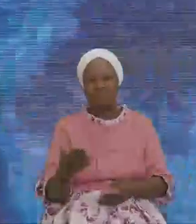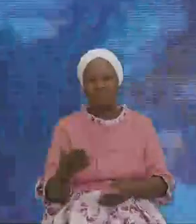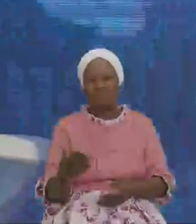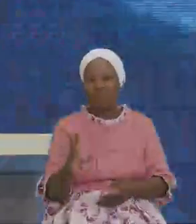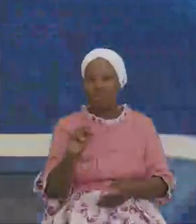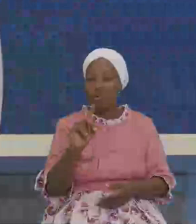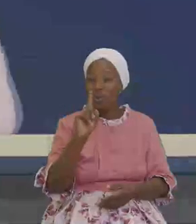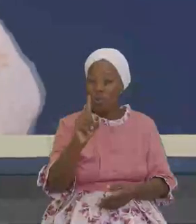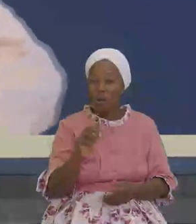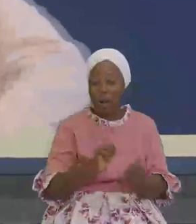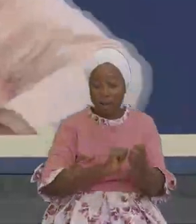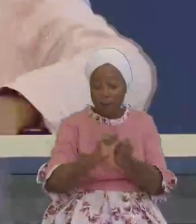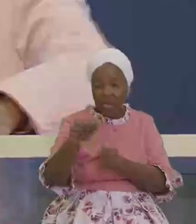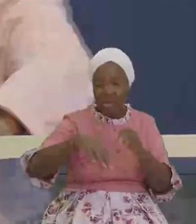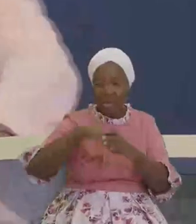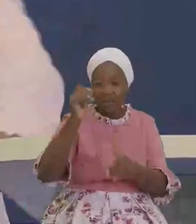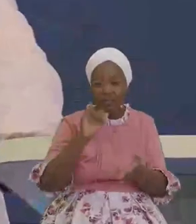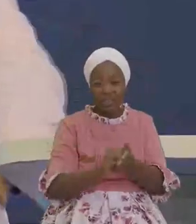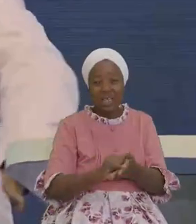pas du progrès en cela.